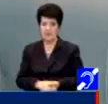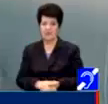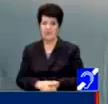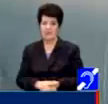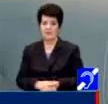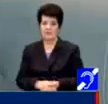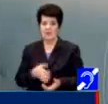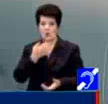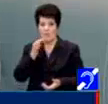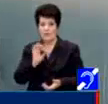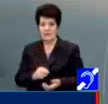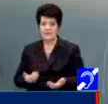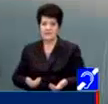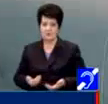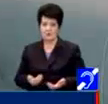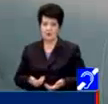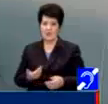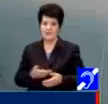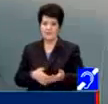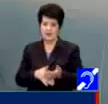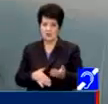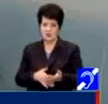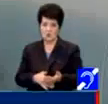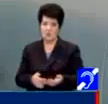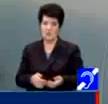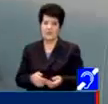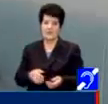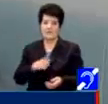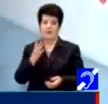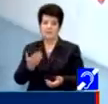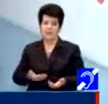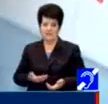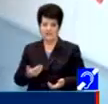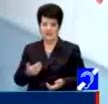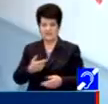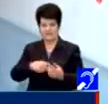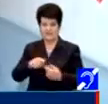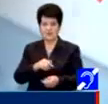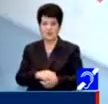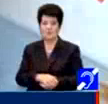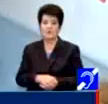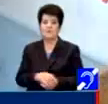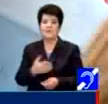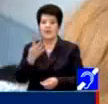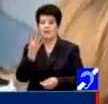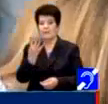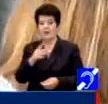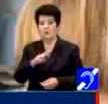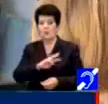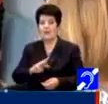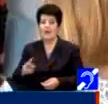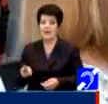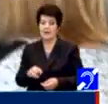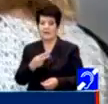competențe sociale care să-i ajute să se descurce mai bine în viață. Proiectul costă 1,4 milioane de euro și